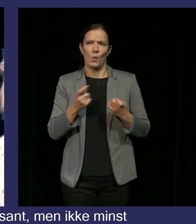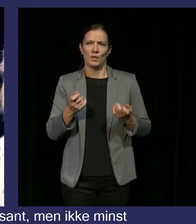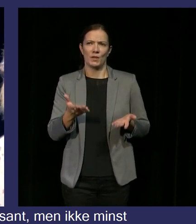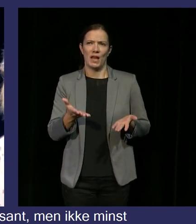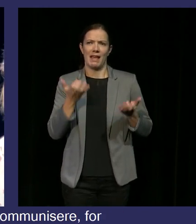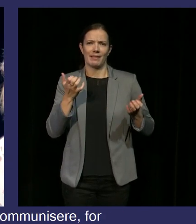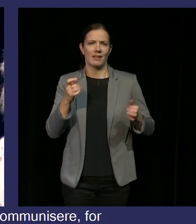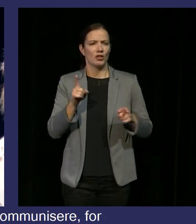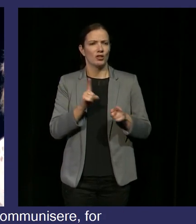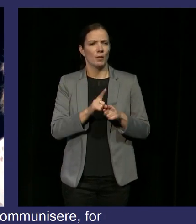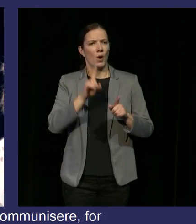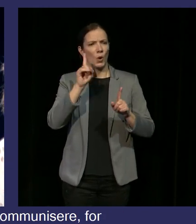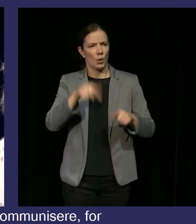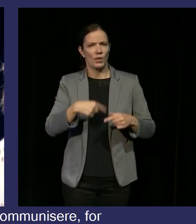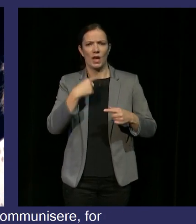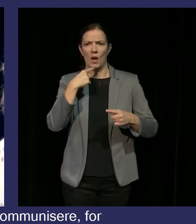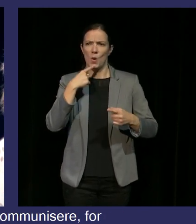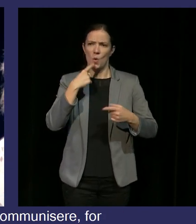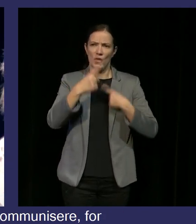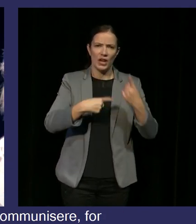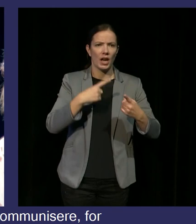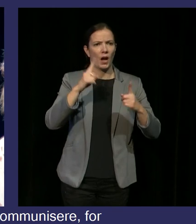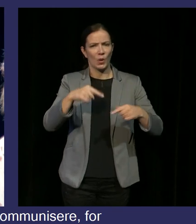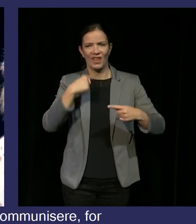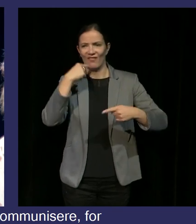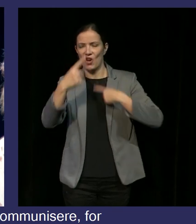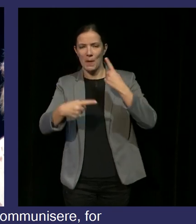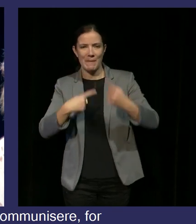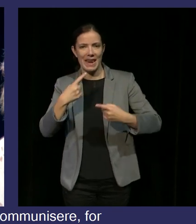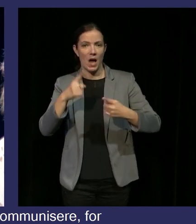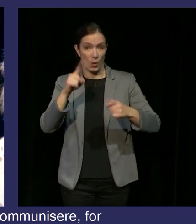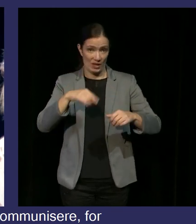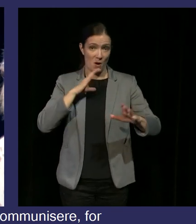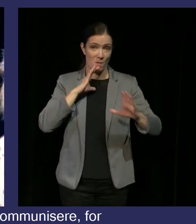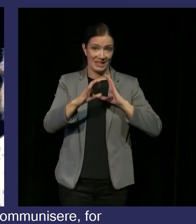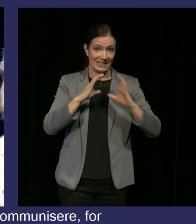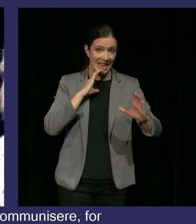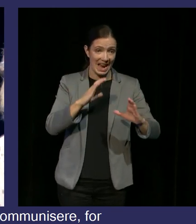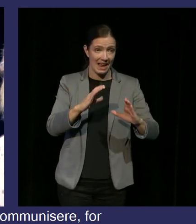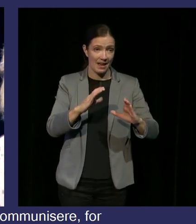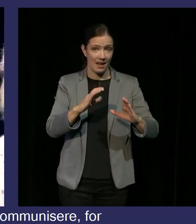som å kunne uttrykke seg, kunne formidle og kunne kommunisere for